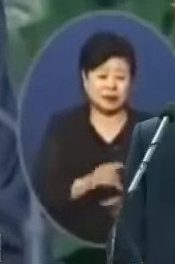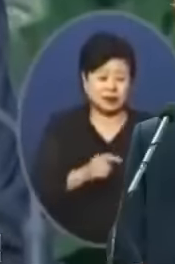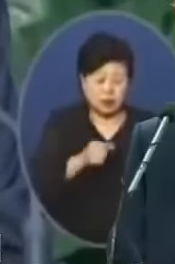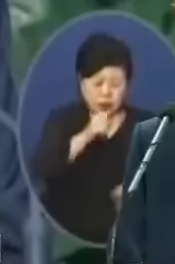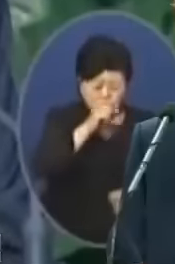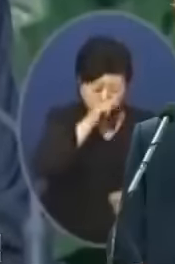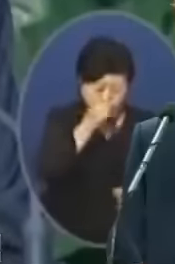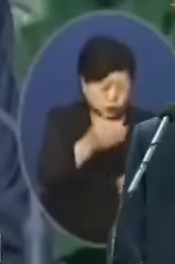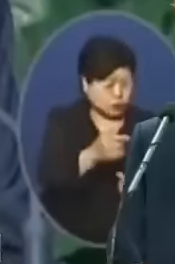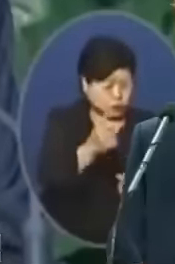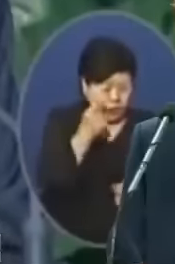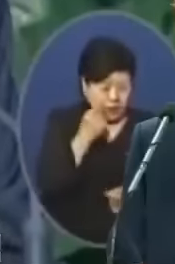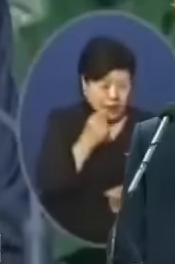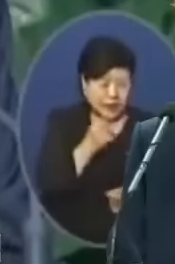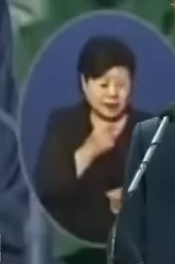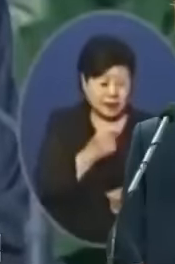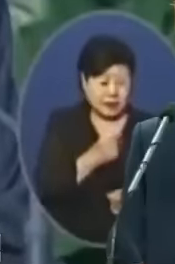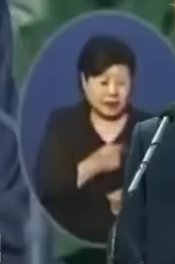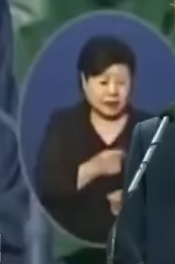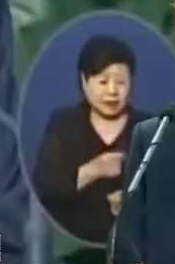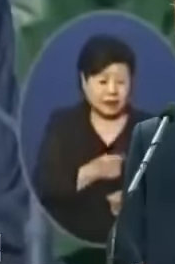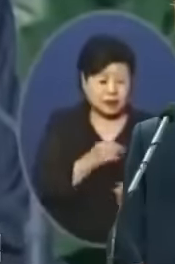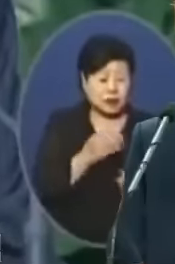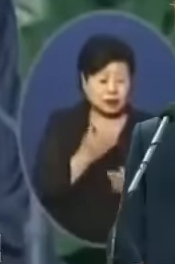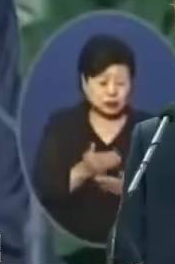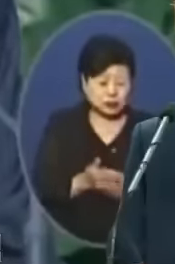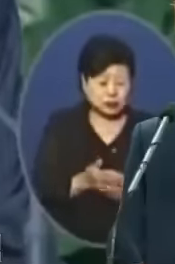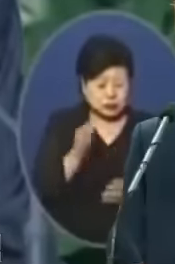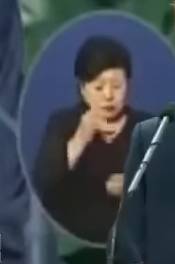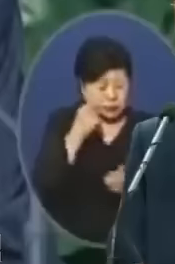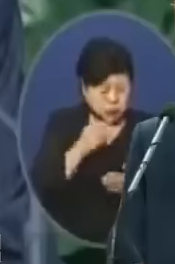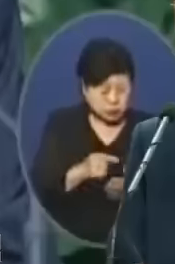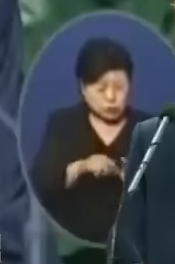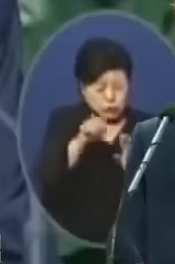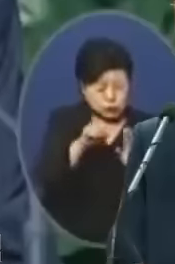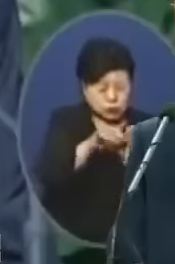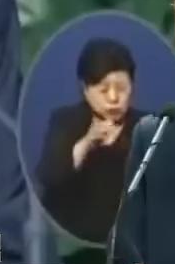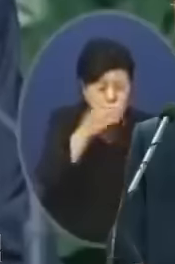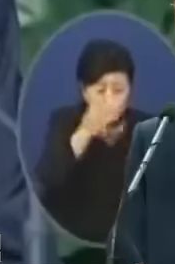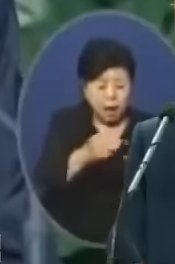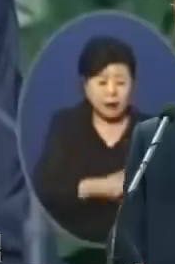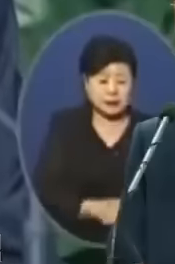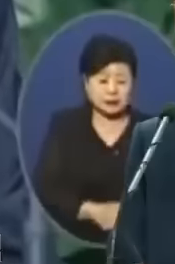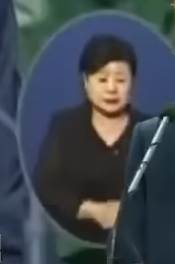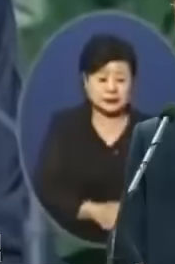줄 수가 없어요. 구하라 주실 것이요, 찾아라 찾을 것이요, 문을 두드리라 열릴 것이라.